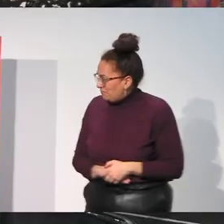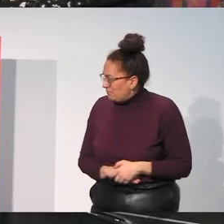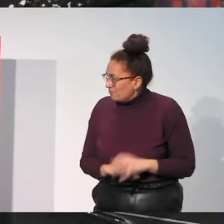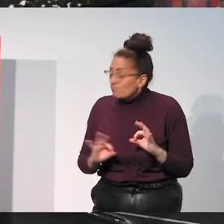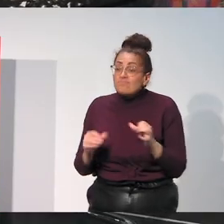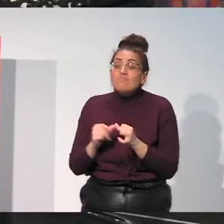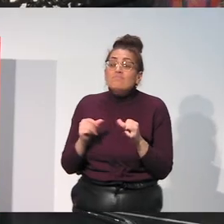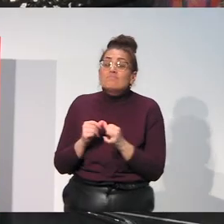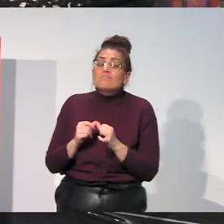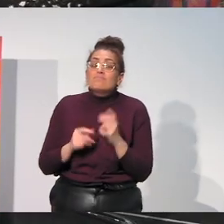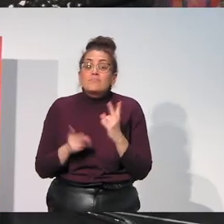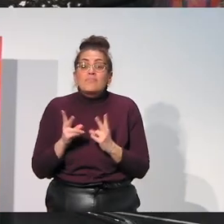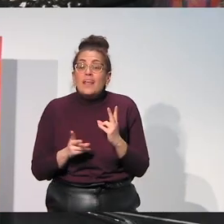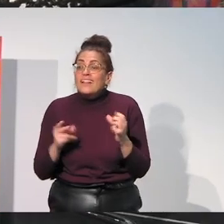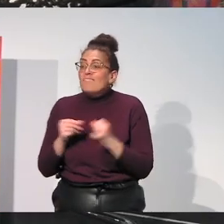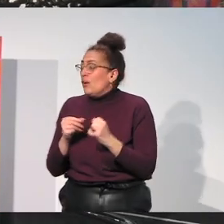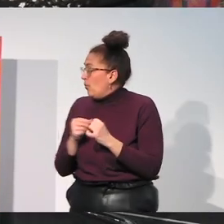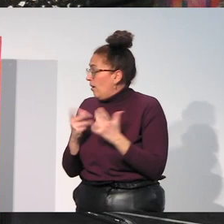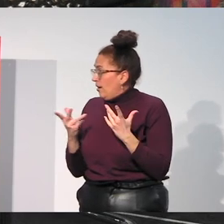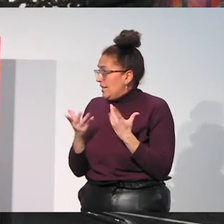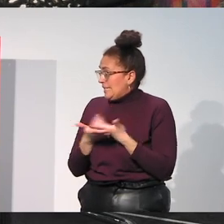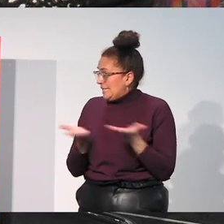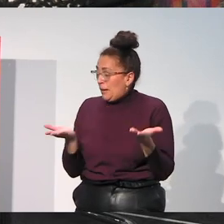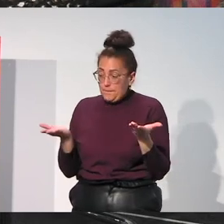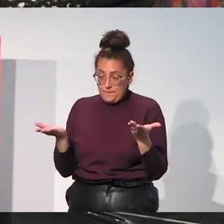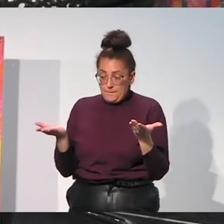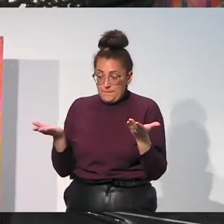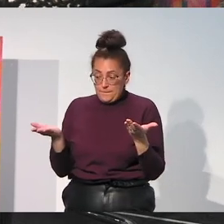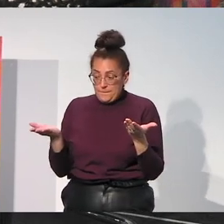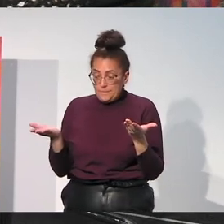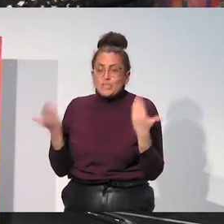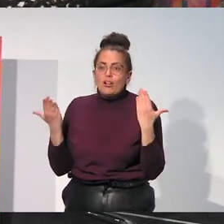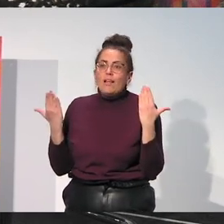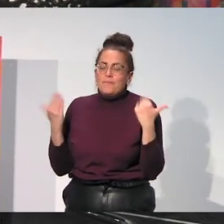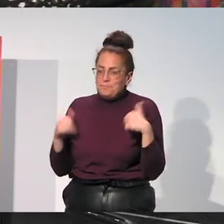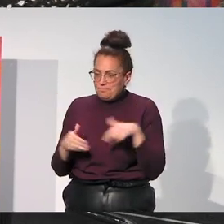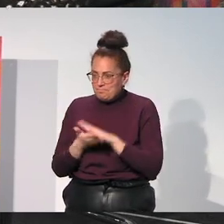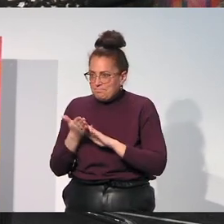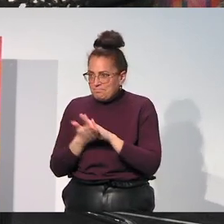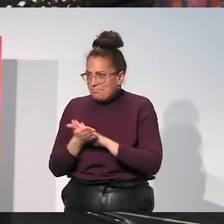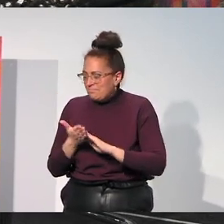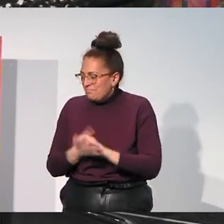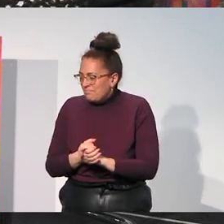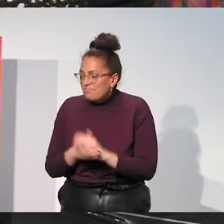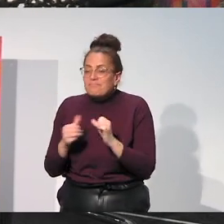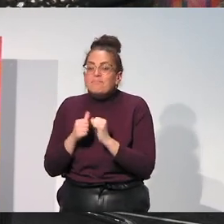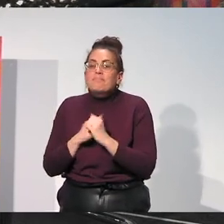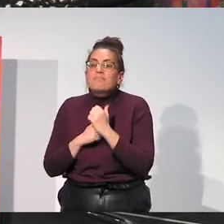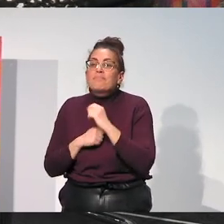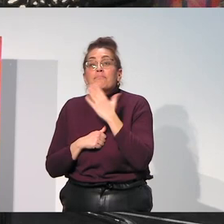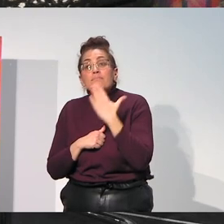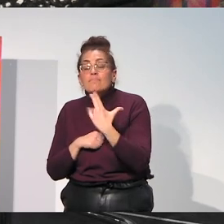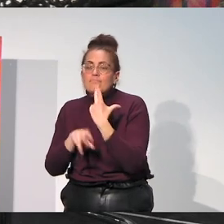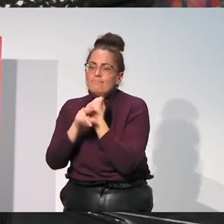qu'on arrive au terme de cette rencontre. Merci à Miguel d'avoir été en visio, en direct, qui n'est pas si simple, mais